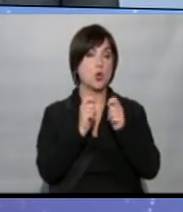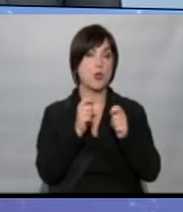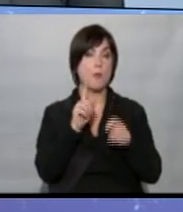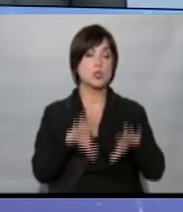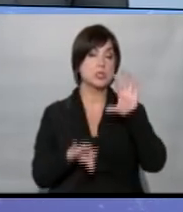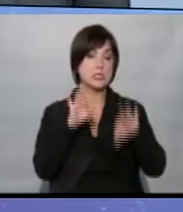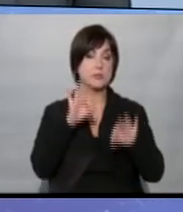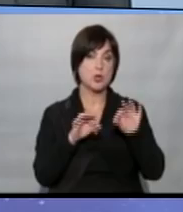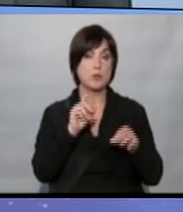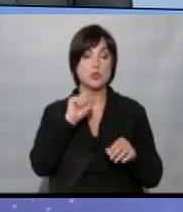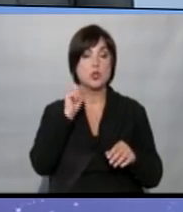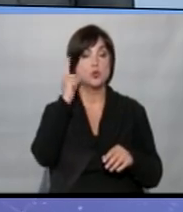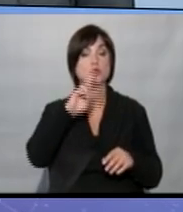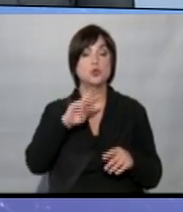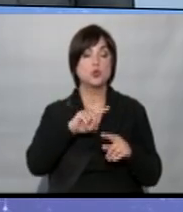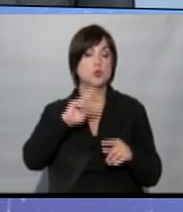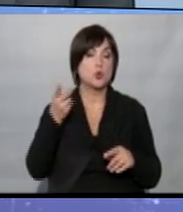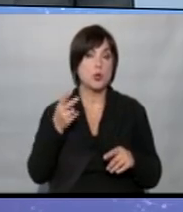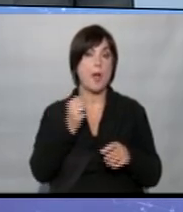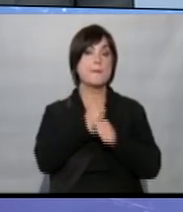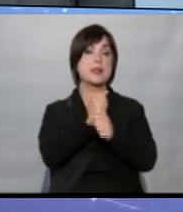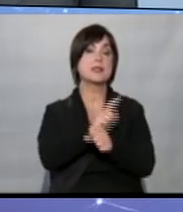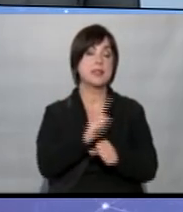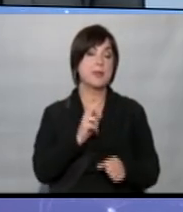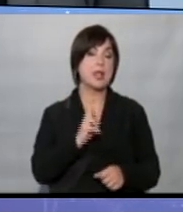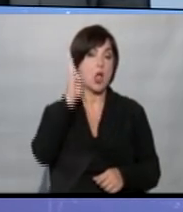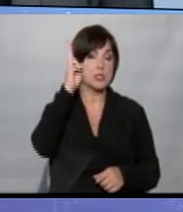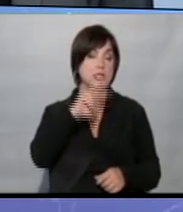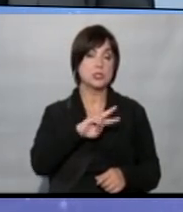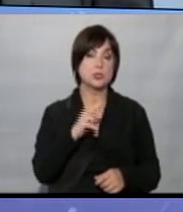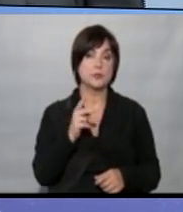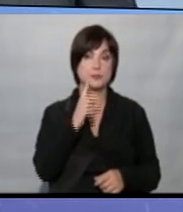на изборите ќе се случи нешто друго. Пратениците нема да го изгласат и